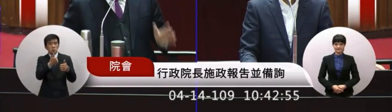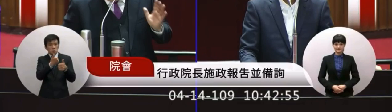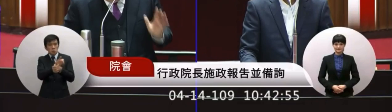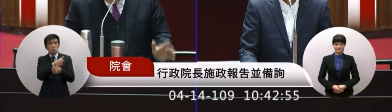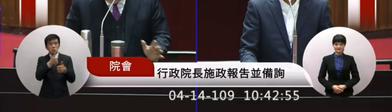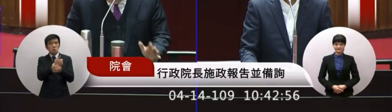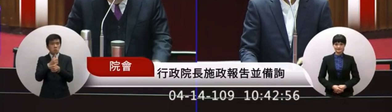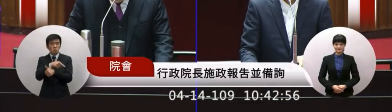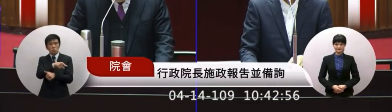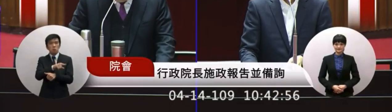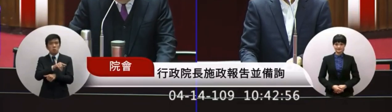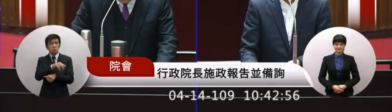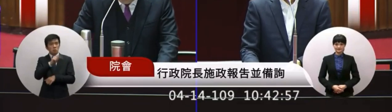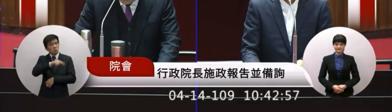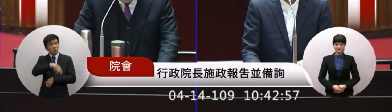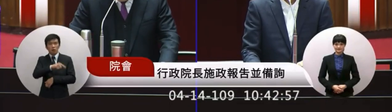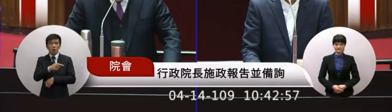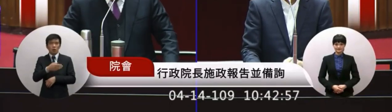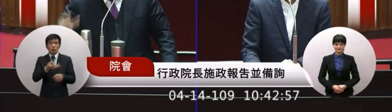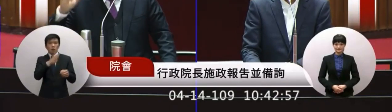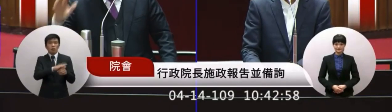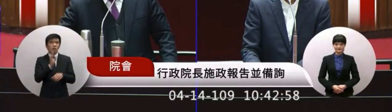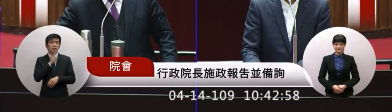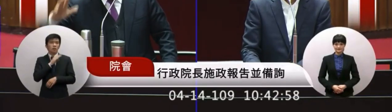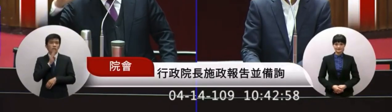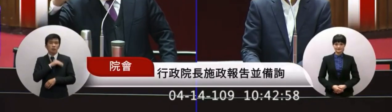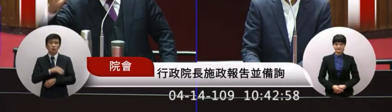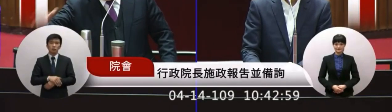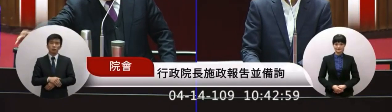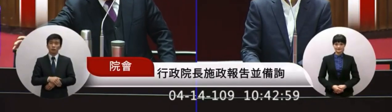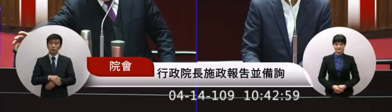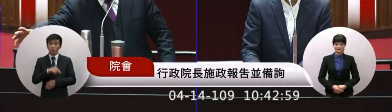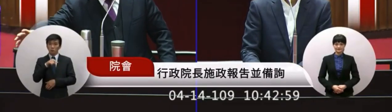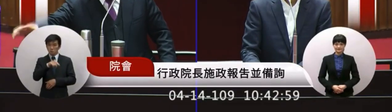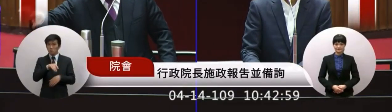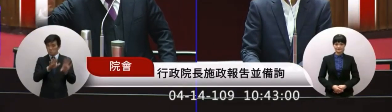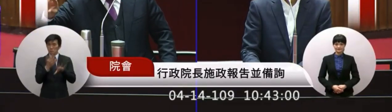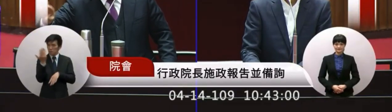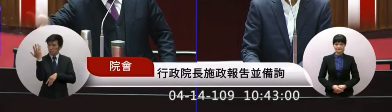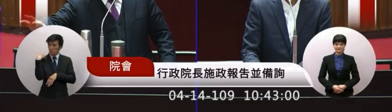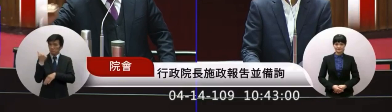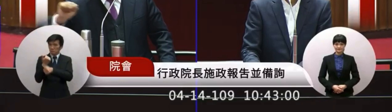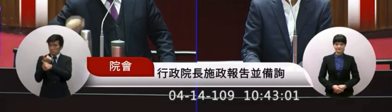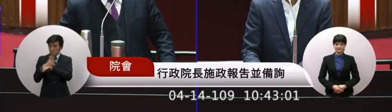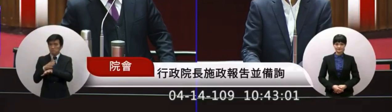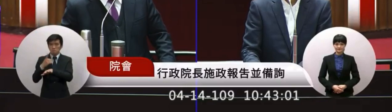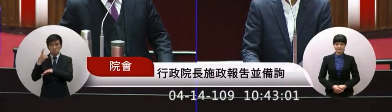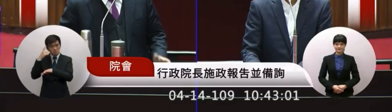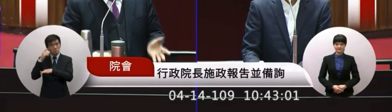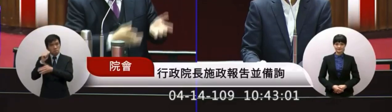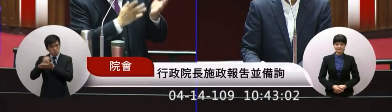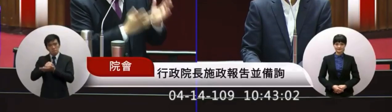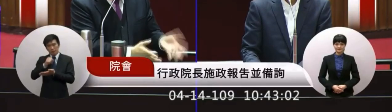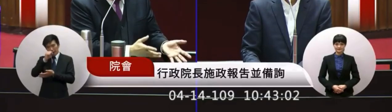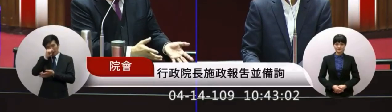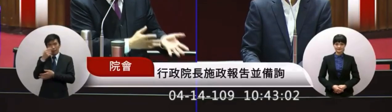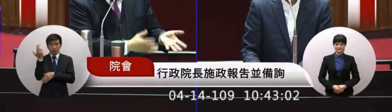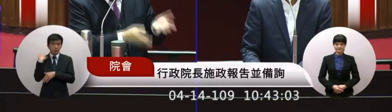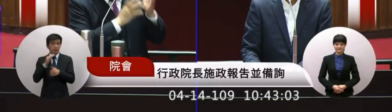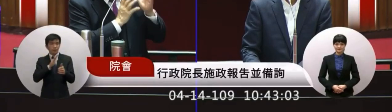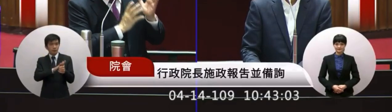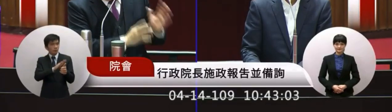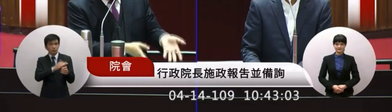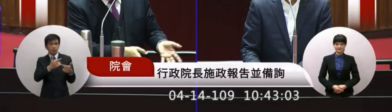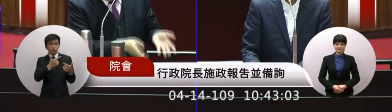明显啊，这一些相关的我们都有鉴于上次比较没有那么大效果，这一次